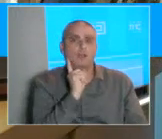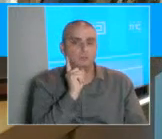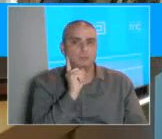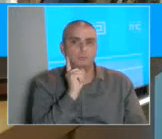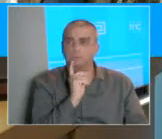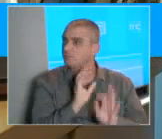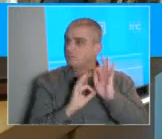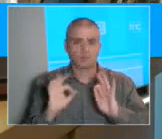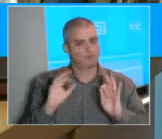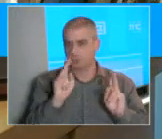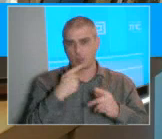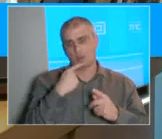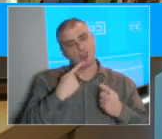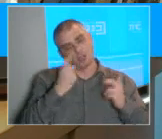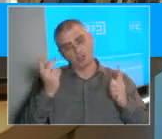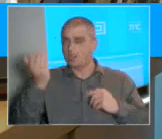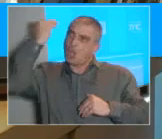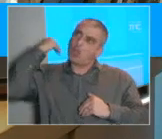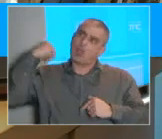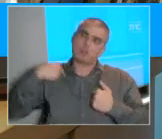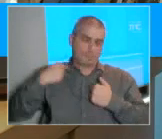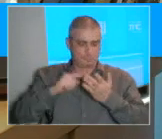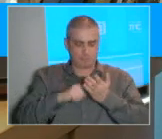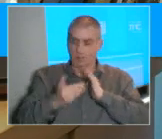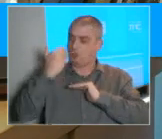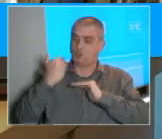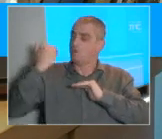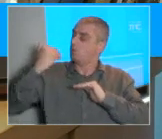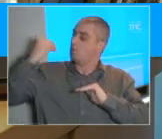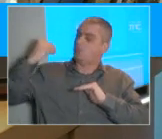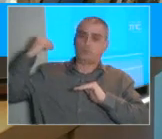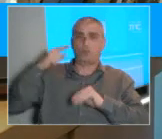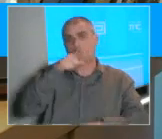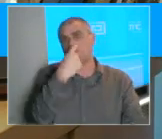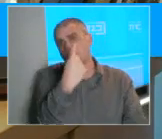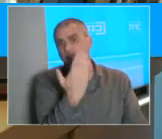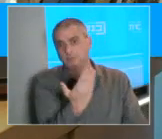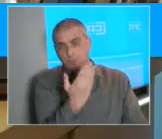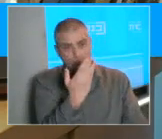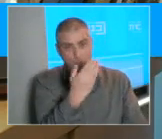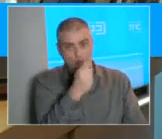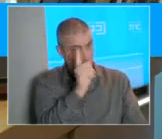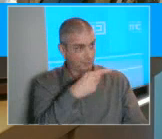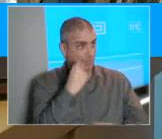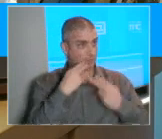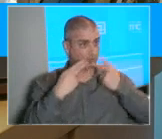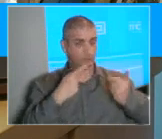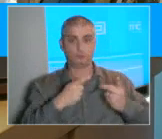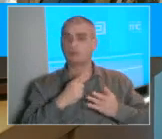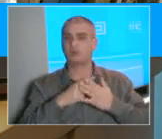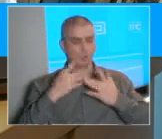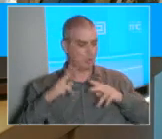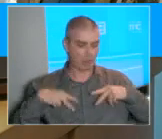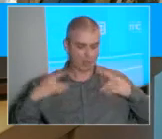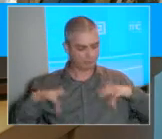אף אחד הוא לא יכול לבוא ולומר קודמי, משום שקודמו, קודמו, קודמו, קודמו זה הוא בעצמו. אז הוא צריך לתת ולכן לתשובות. גלגול האחריות